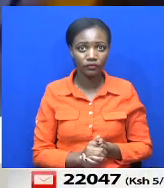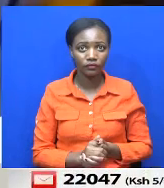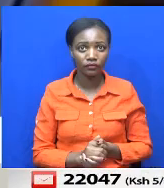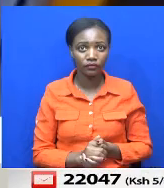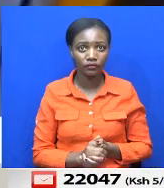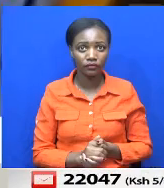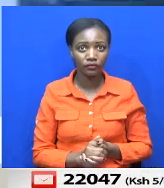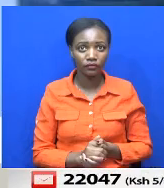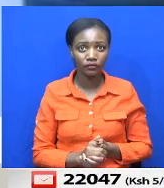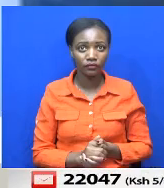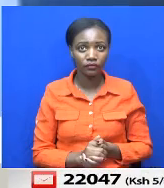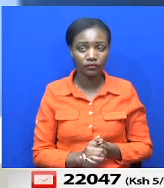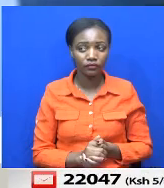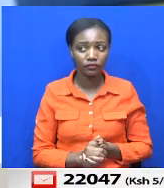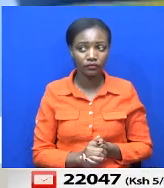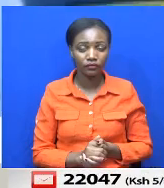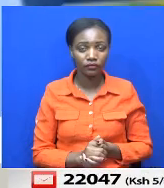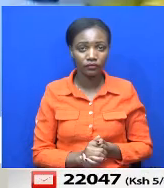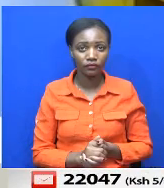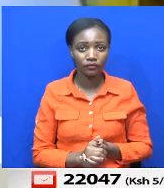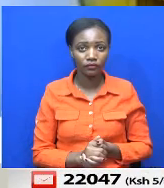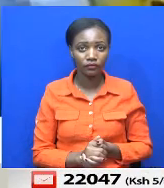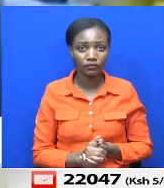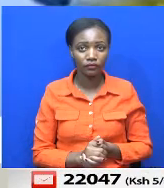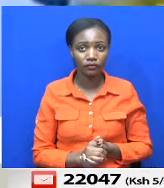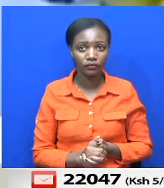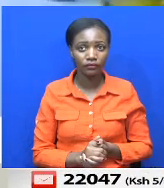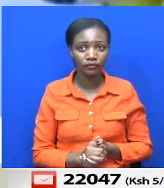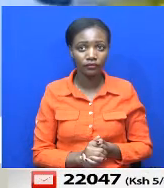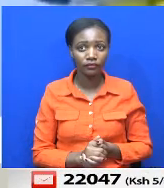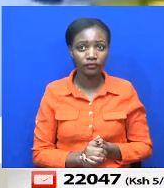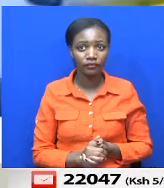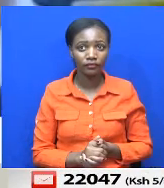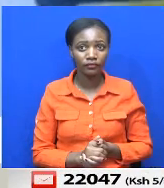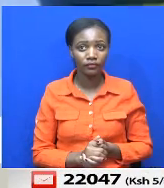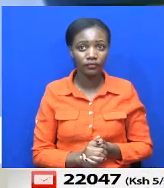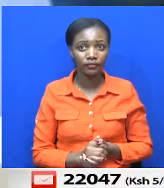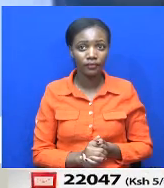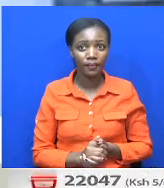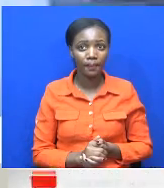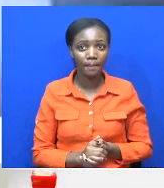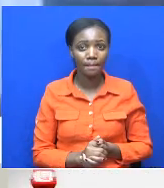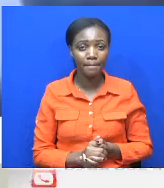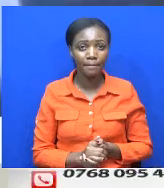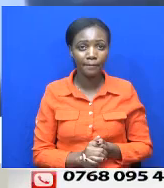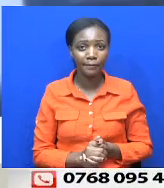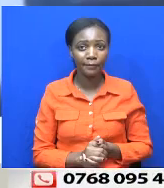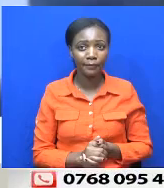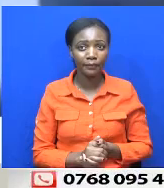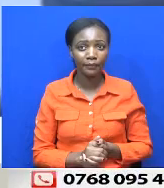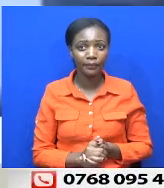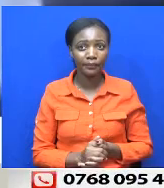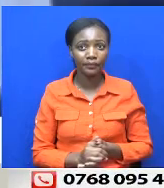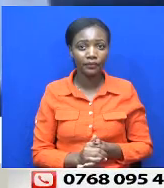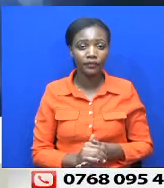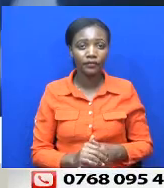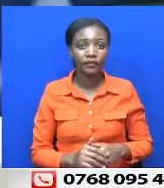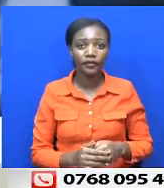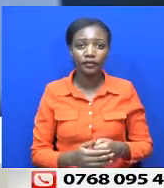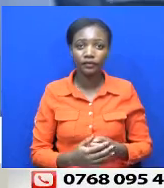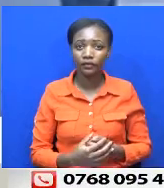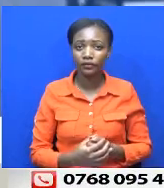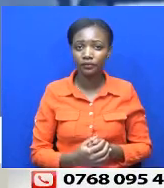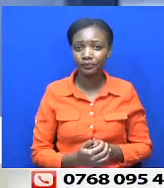ile, nao pia wakahakikishia Wakenya kwamba yule msichana ataweza kupokea matibabu vinavyofaa, na